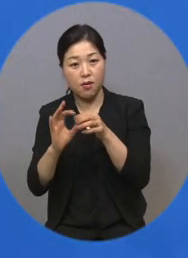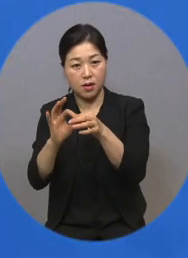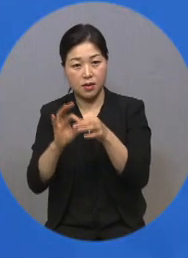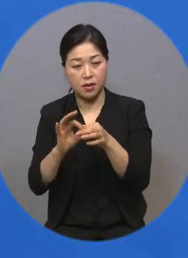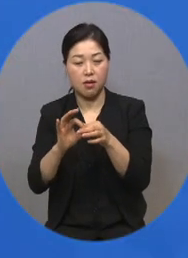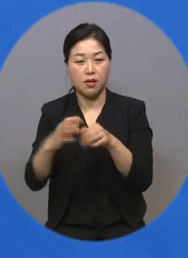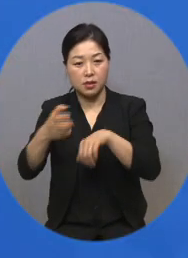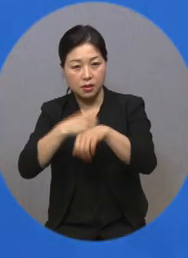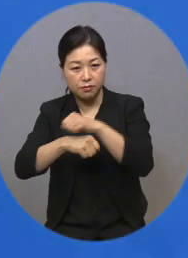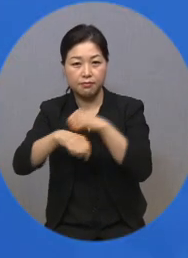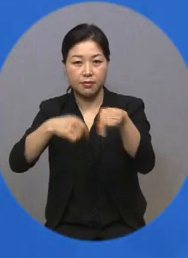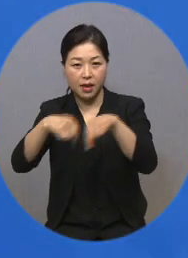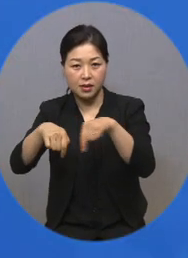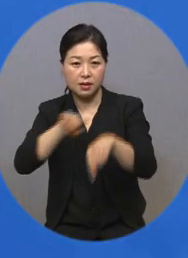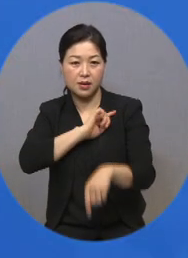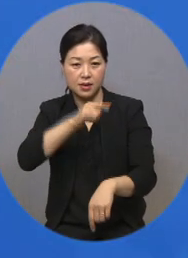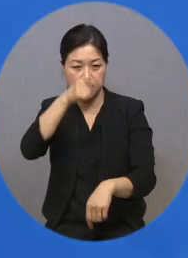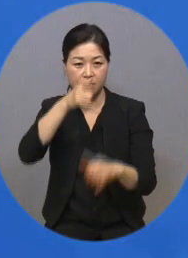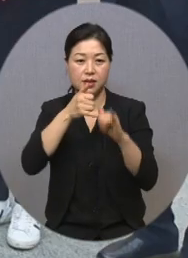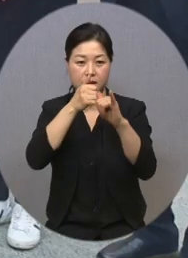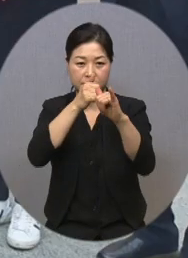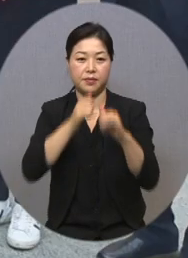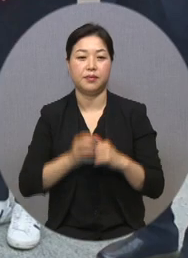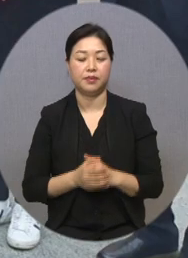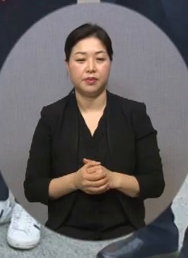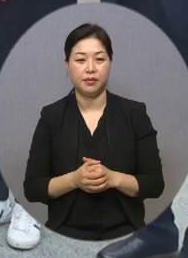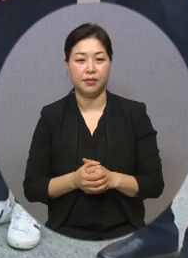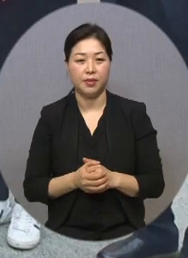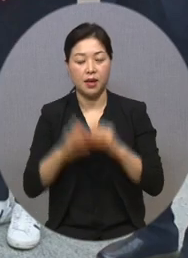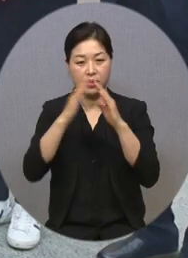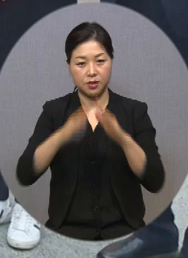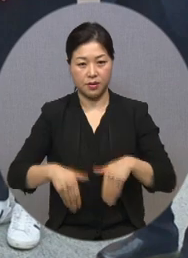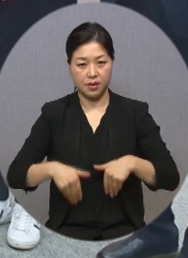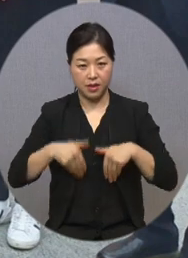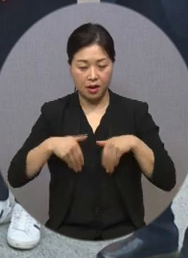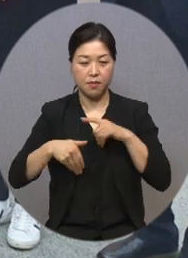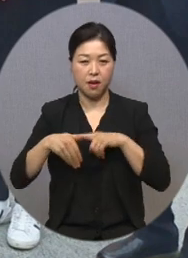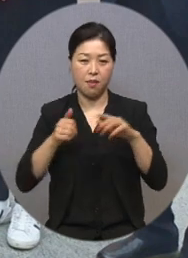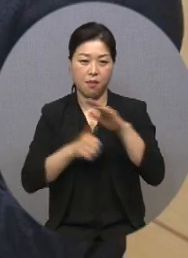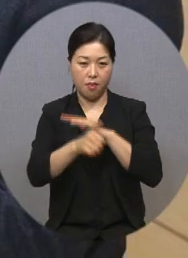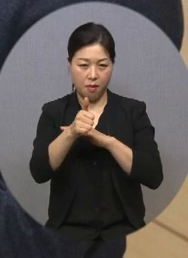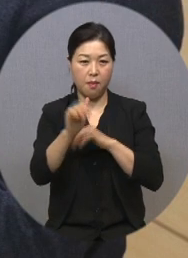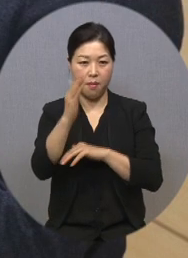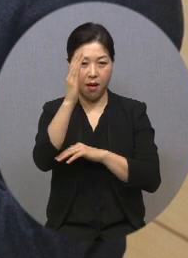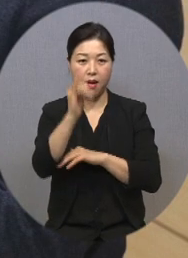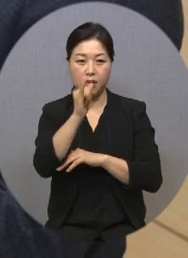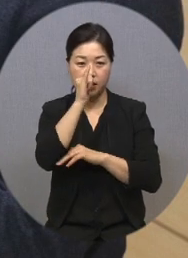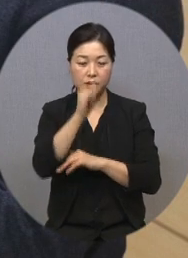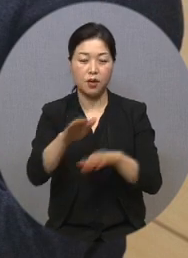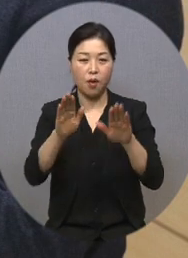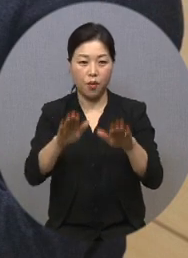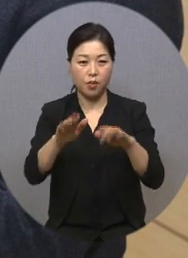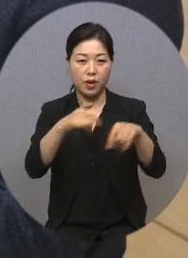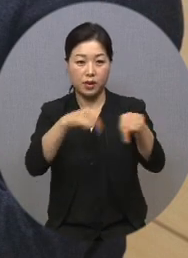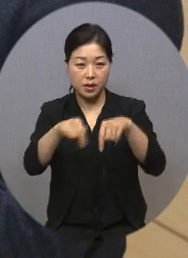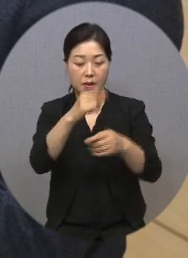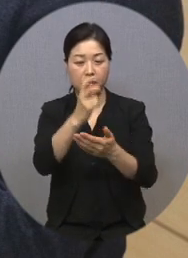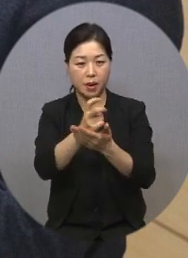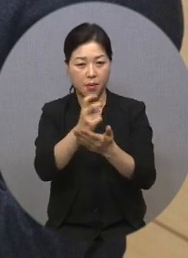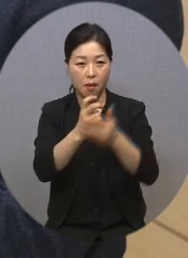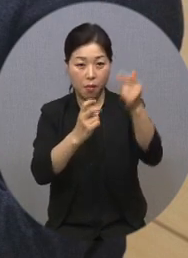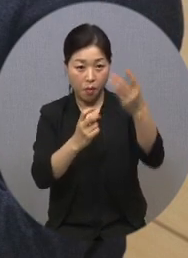적극 행정 최우수상. 이야. 그다음에 뭐 전남을 빛낸 올해의 시책 탑10에 또 선정이 됐고요.